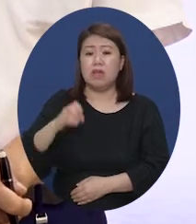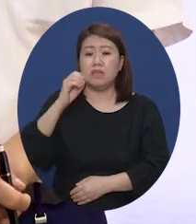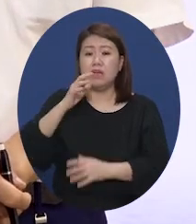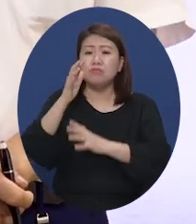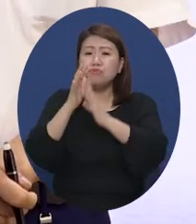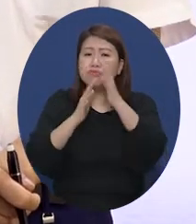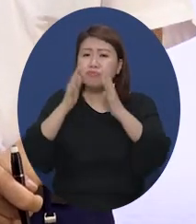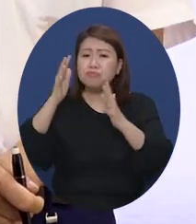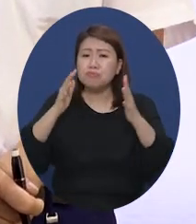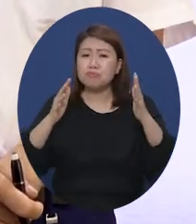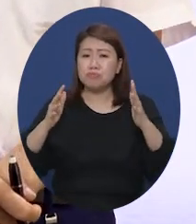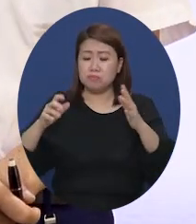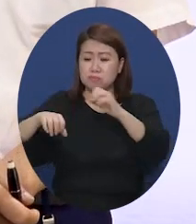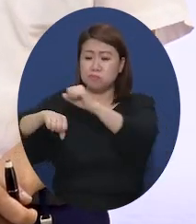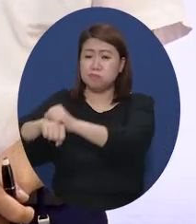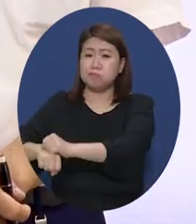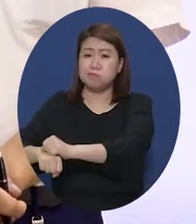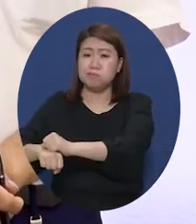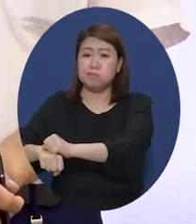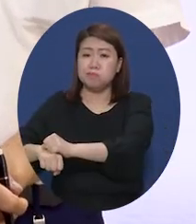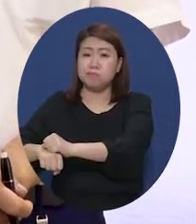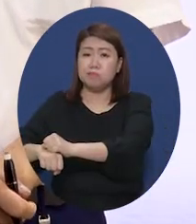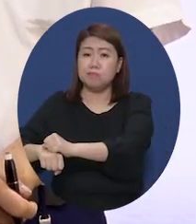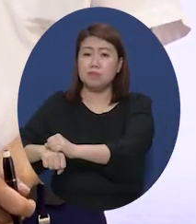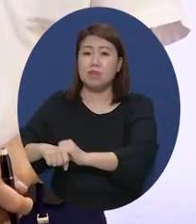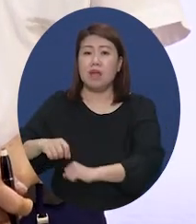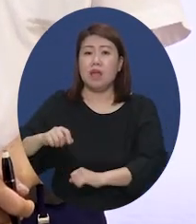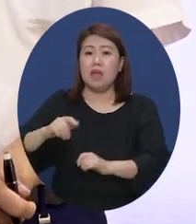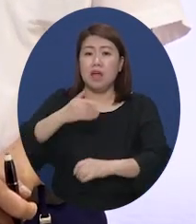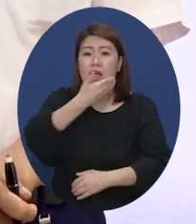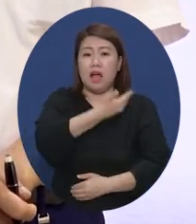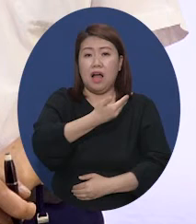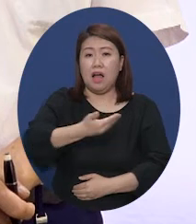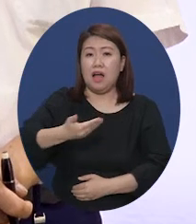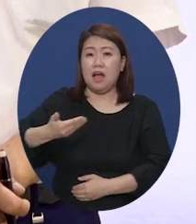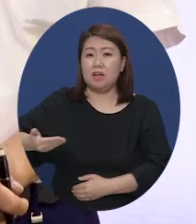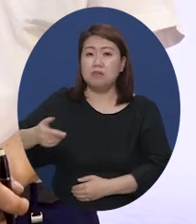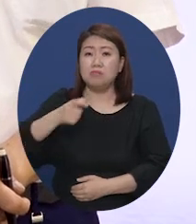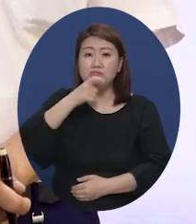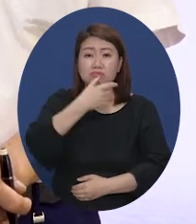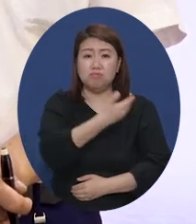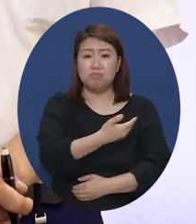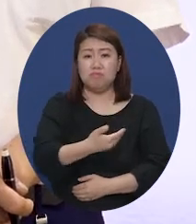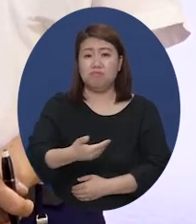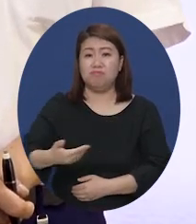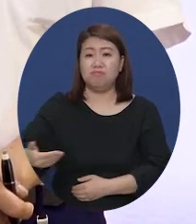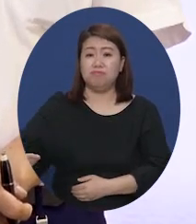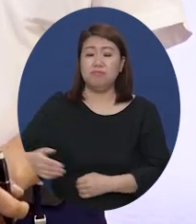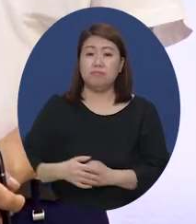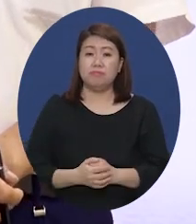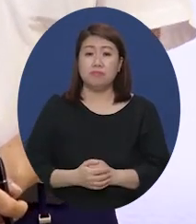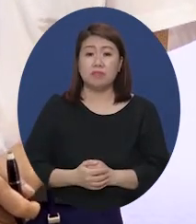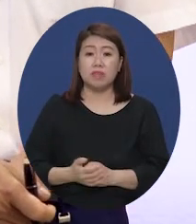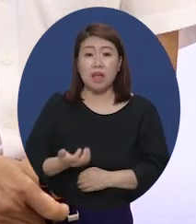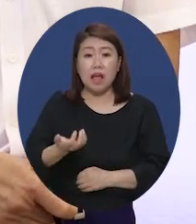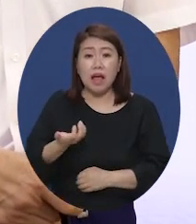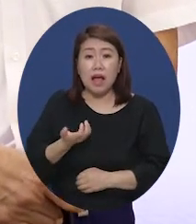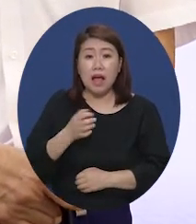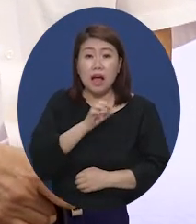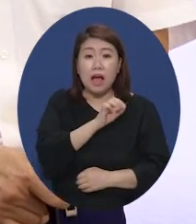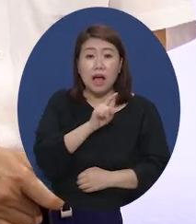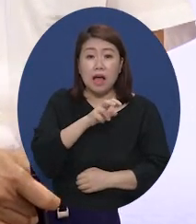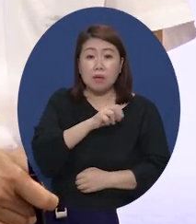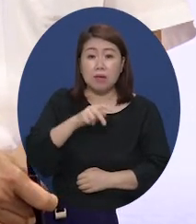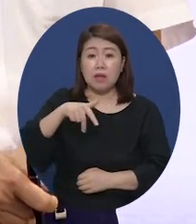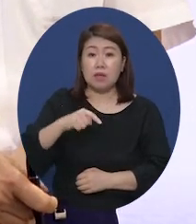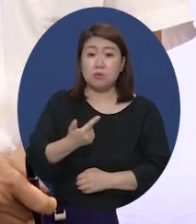결국 숲에 그냥 불법으로 매립되거나 아니면 강으로 다 흘러 들어오게 된다는 겁니다. 그래서 여러분 아마존 아까 전에